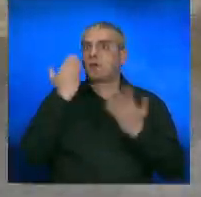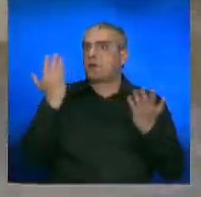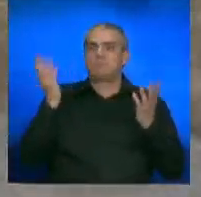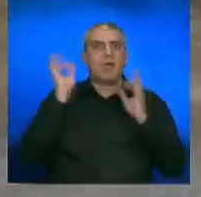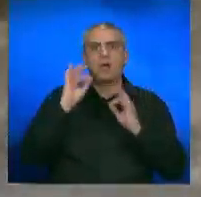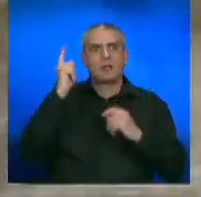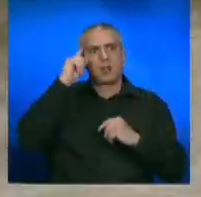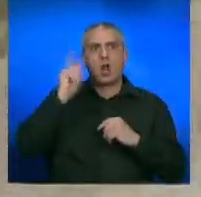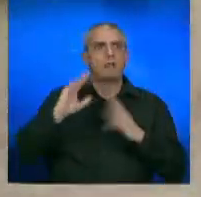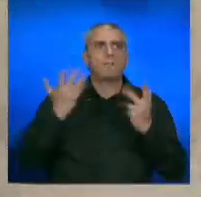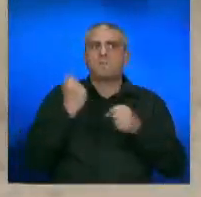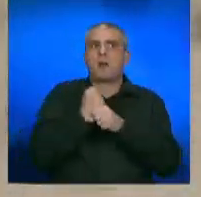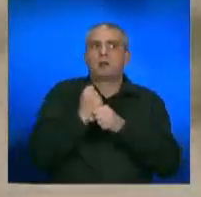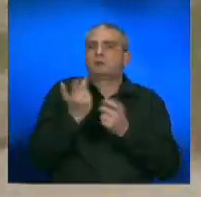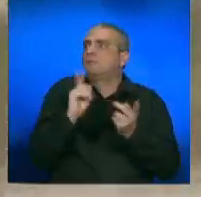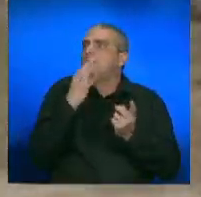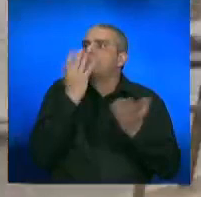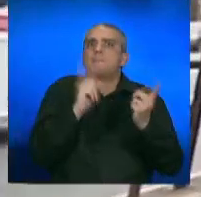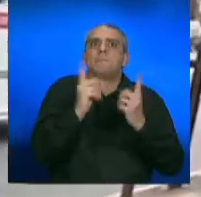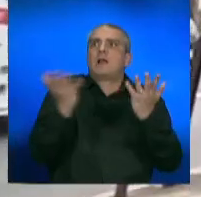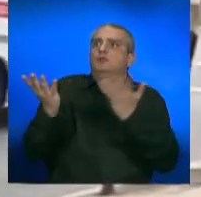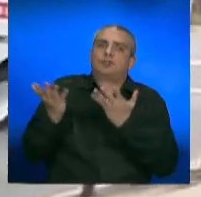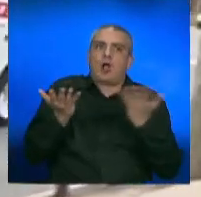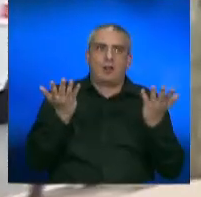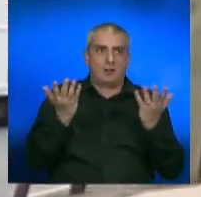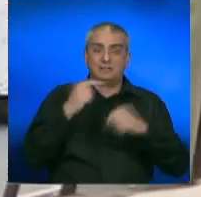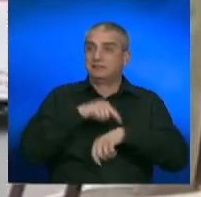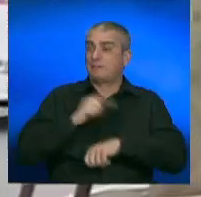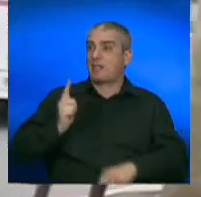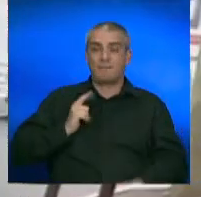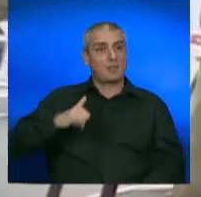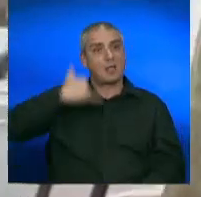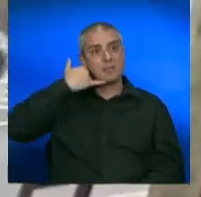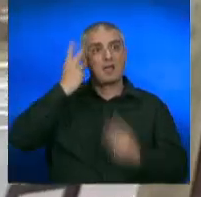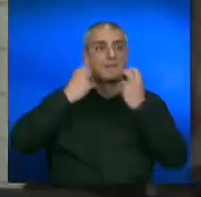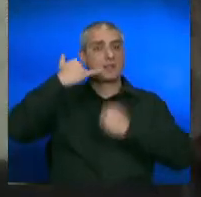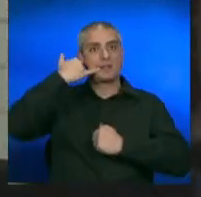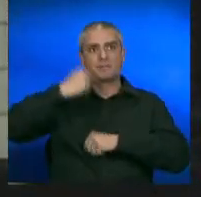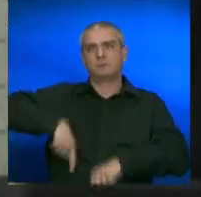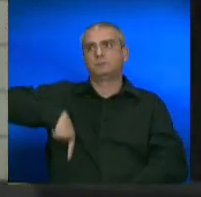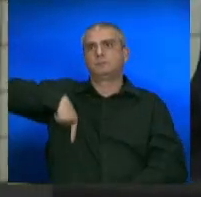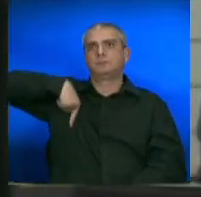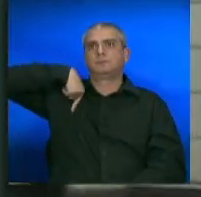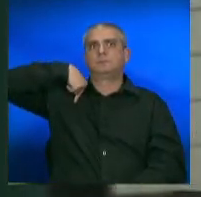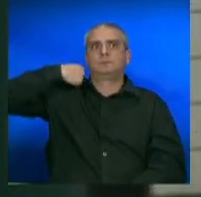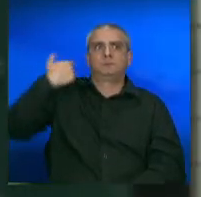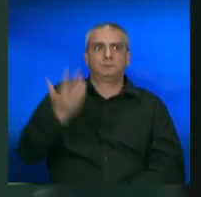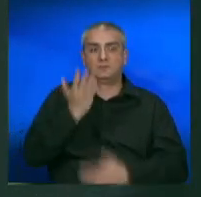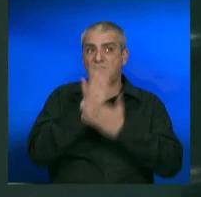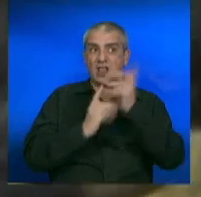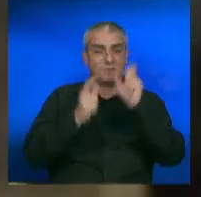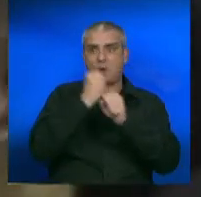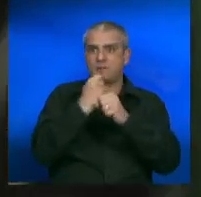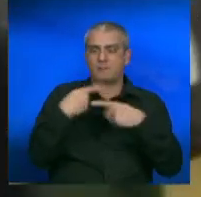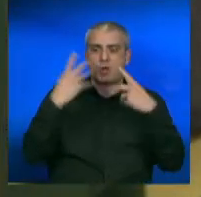עדיין לא יודעים מה לעשות ואין להם גם את מי לשאול. זמן ההמתנה במוקדי המידע הטלפונים מרקיע שחקים. לחלק גדול מהעובדים